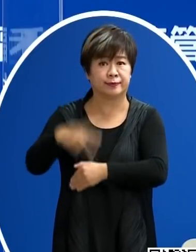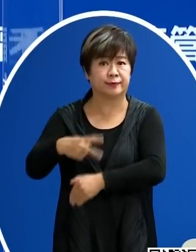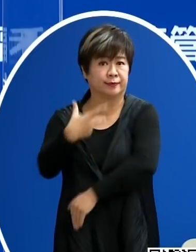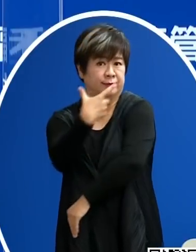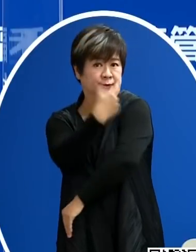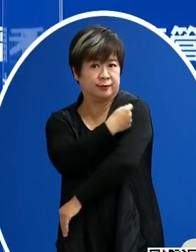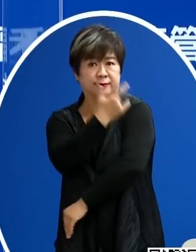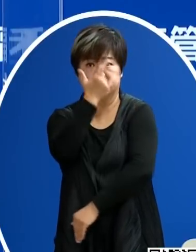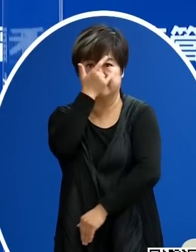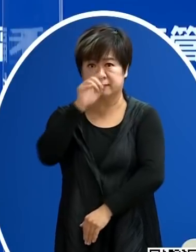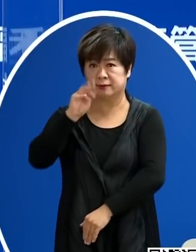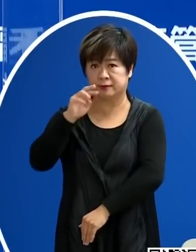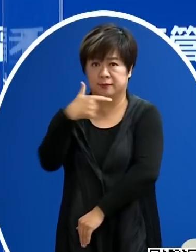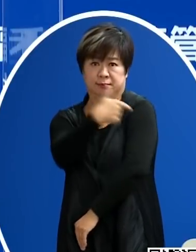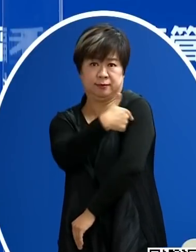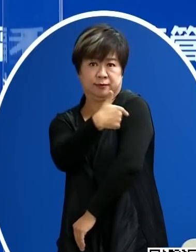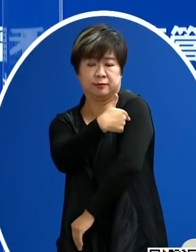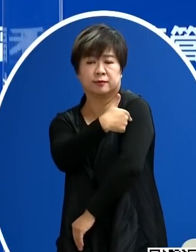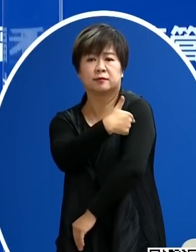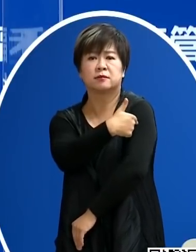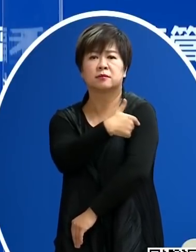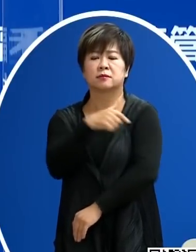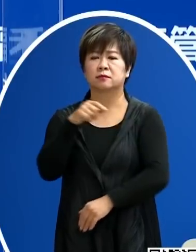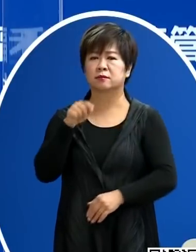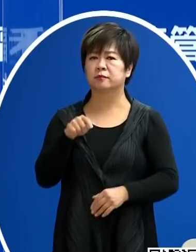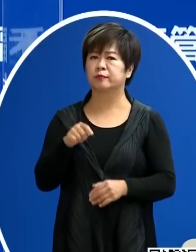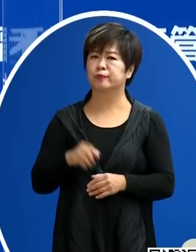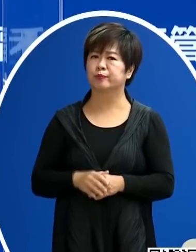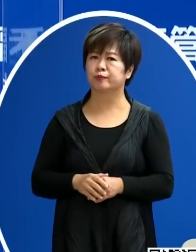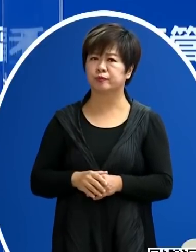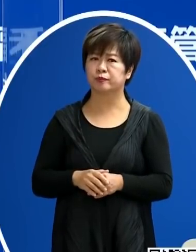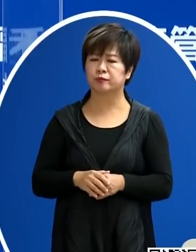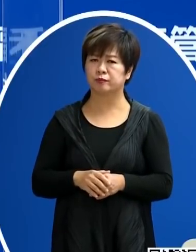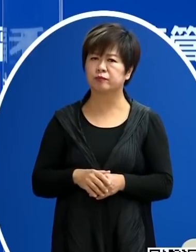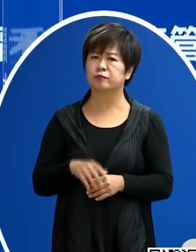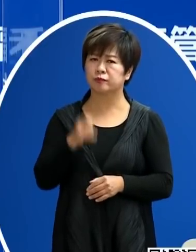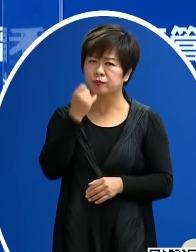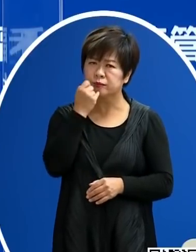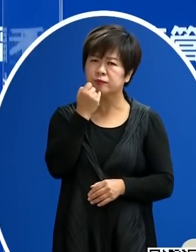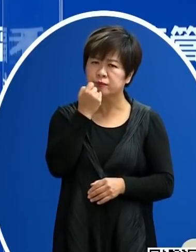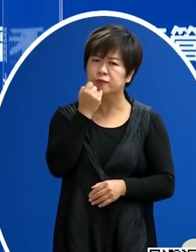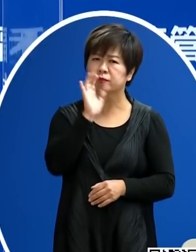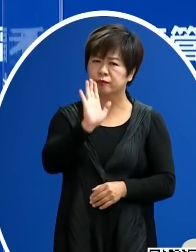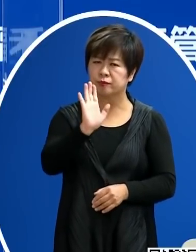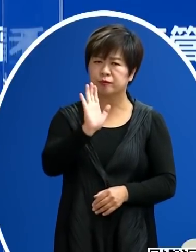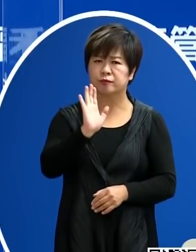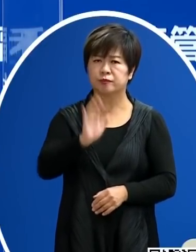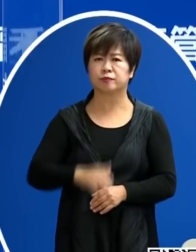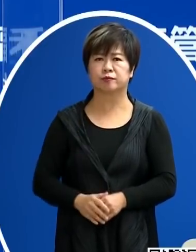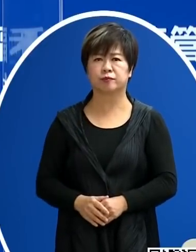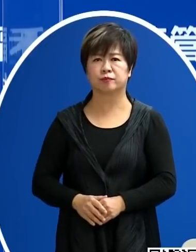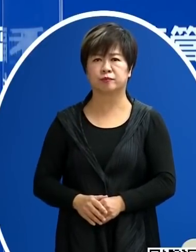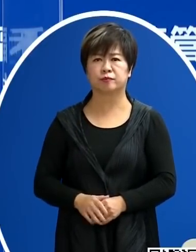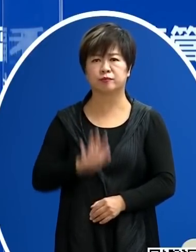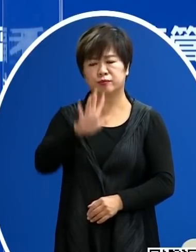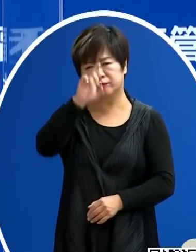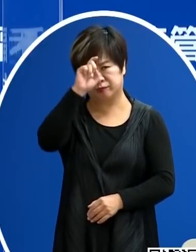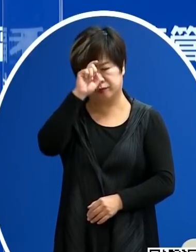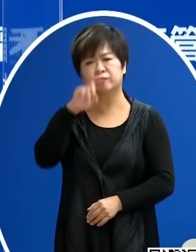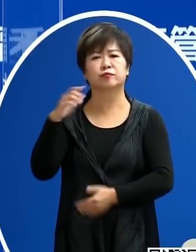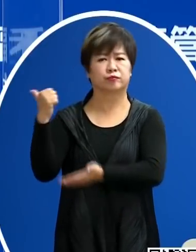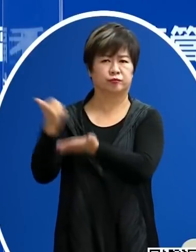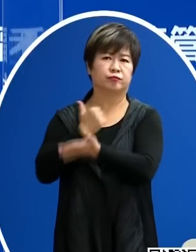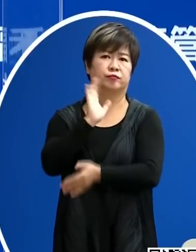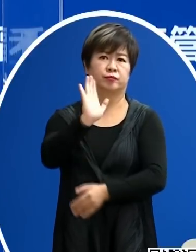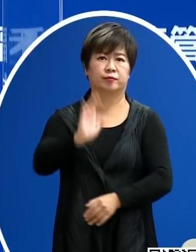在施打莫德纳哈，莫德纳哈应该也有机会了哈，应该有机会会